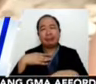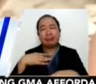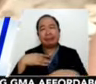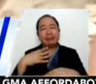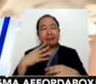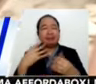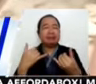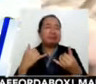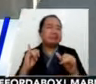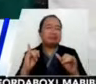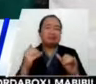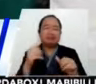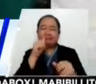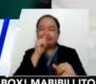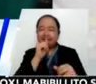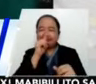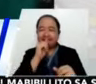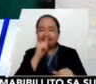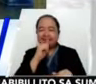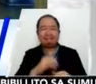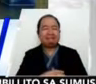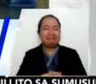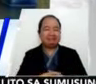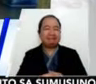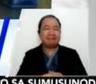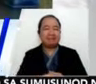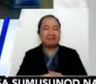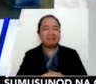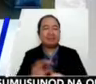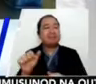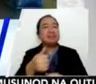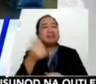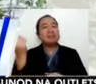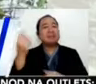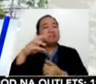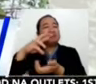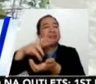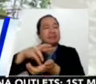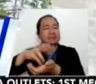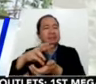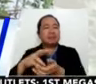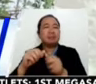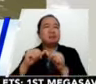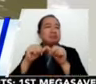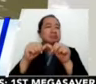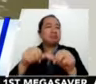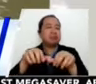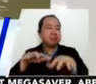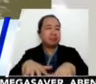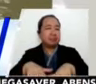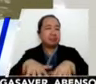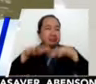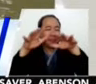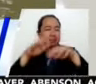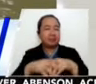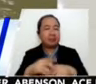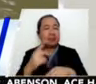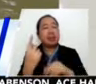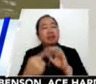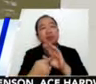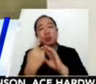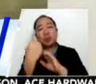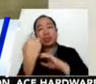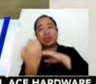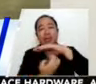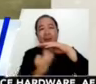Tinitiis na lang namin, sir. Sa ibang lugar sa Datupiang, baha pa rin. Gaya sa Doaminanga Elementary School, na lampas baywang pa rin ang